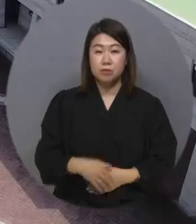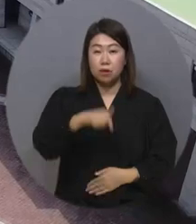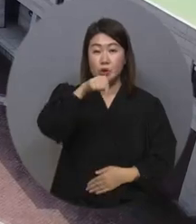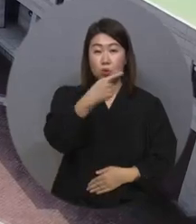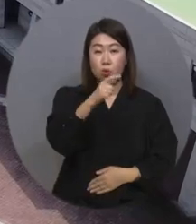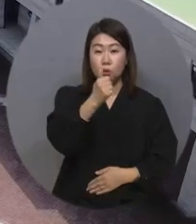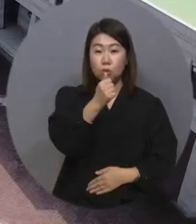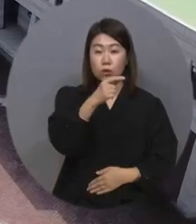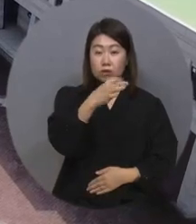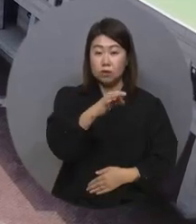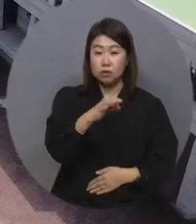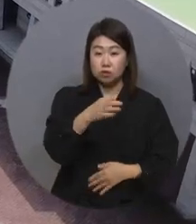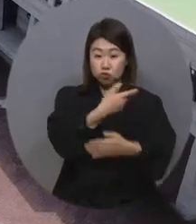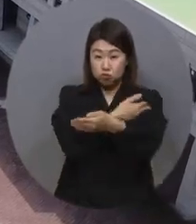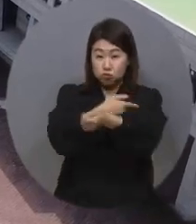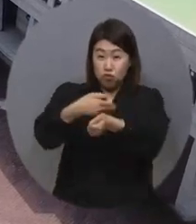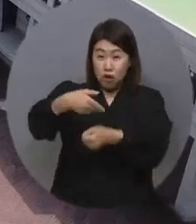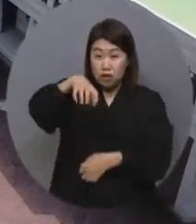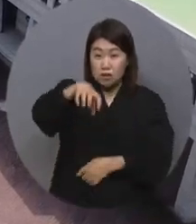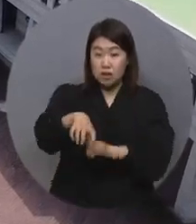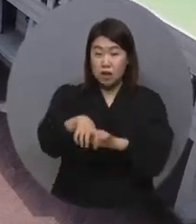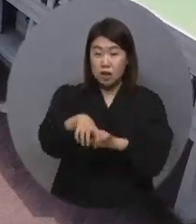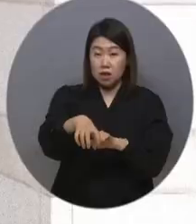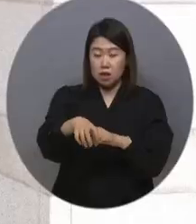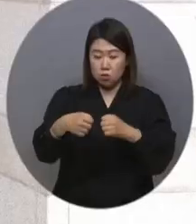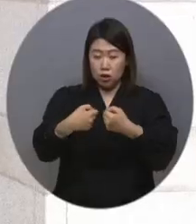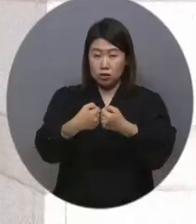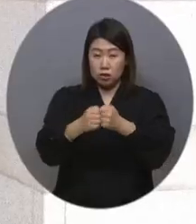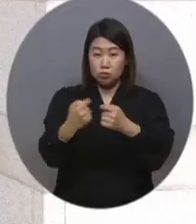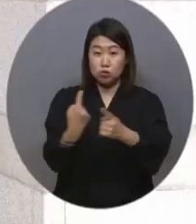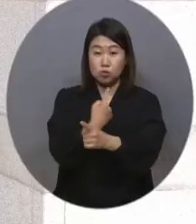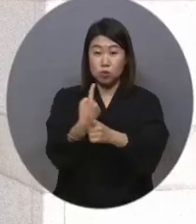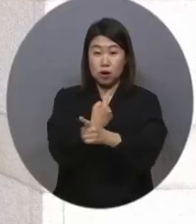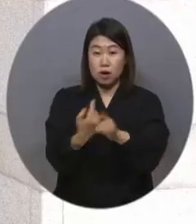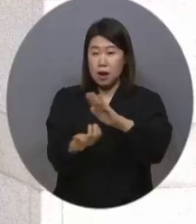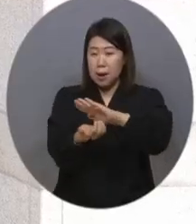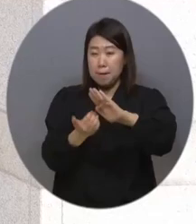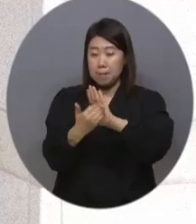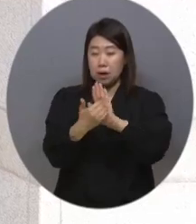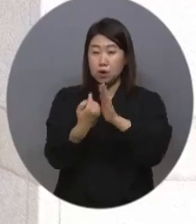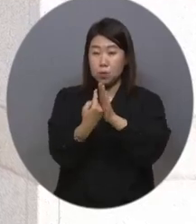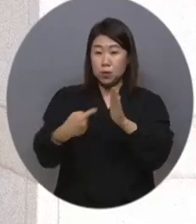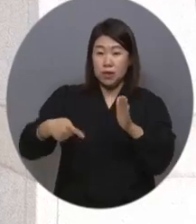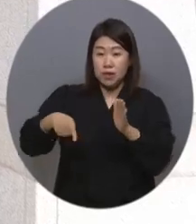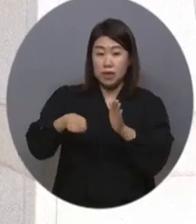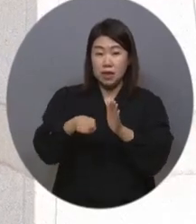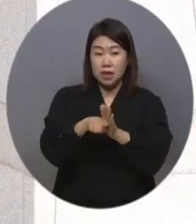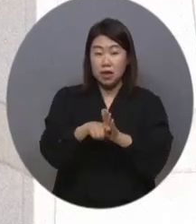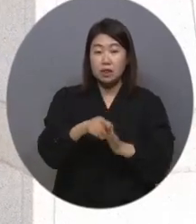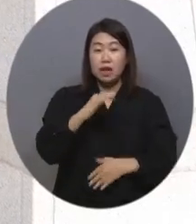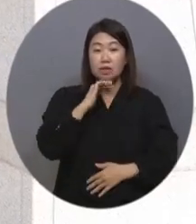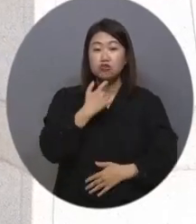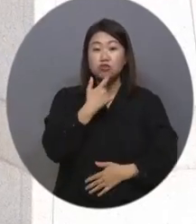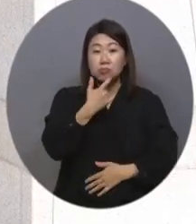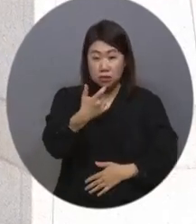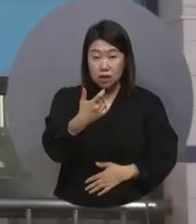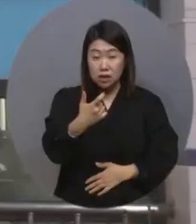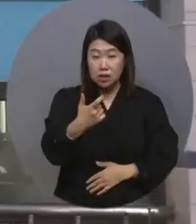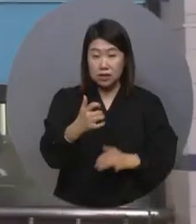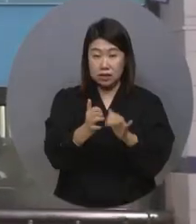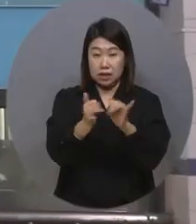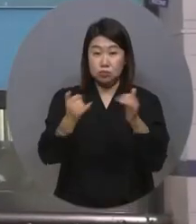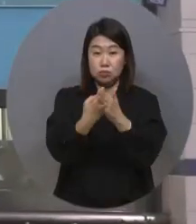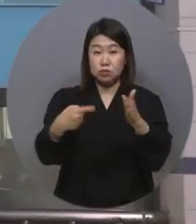고흥군 문화예술회관 수영장에서 관절염 치료와 예방을 위해 지난달 28일부터 오는 11월까지 60세 이상 국민을 대상으로